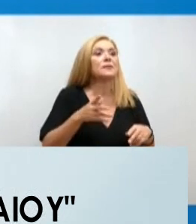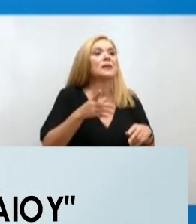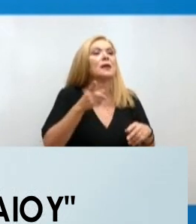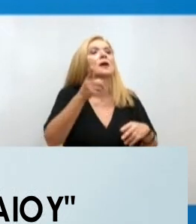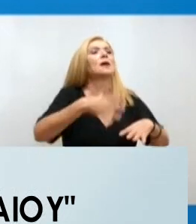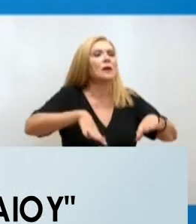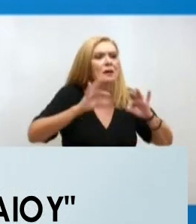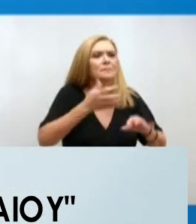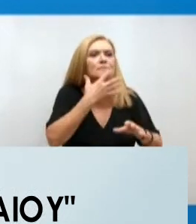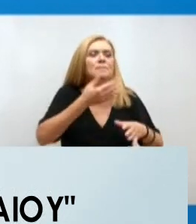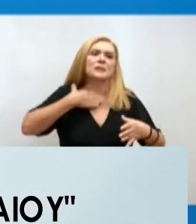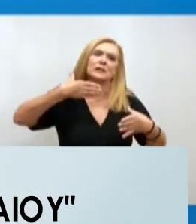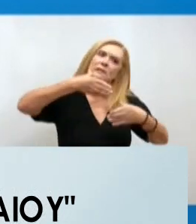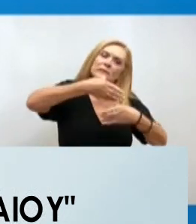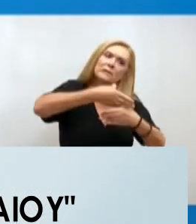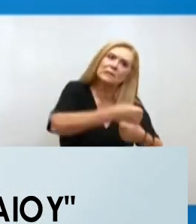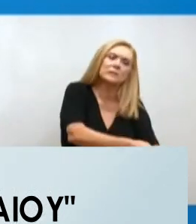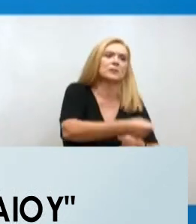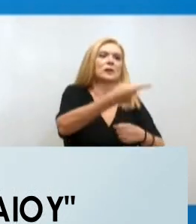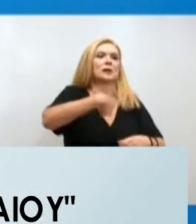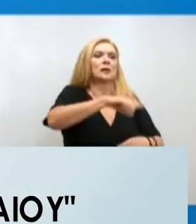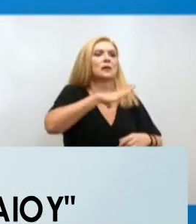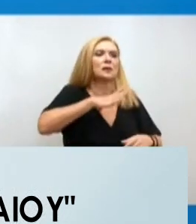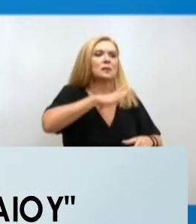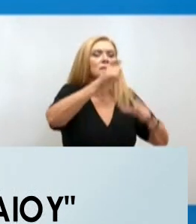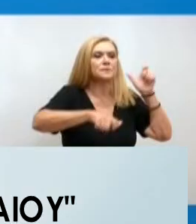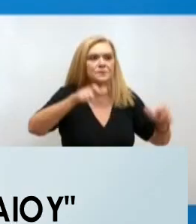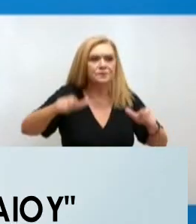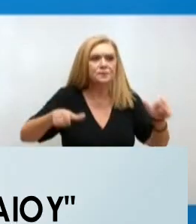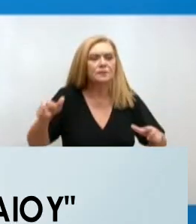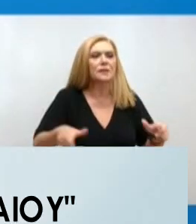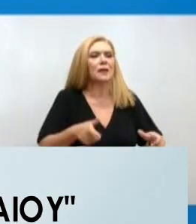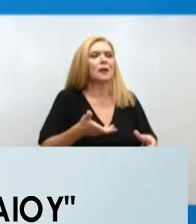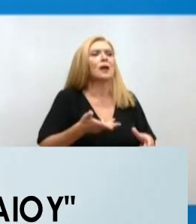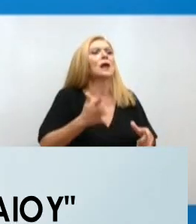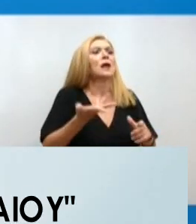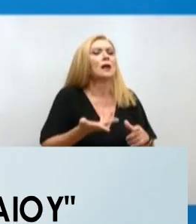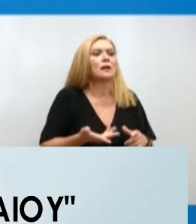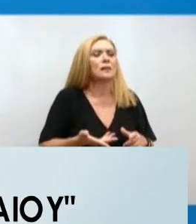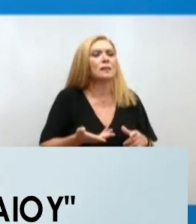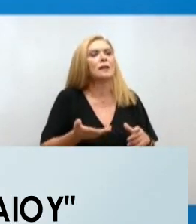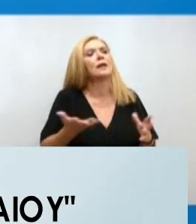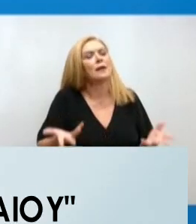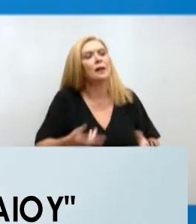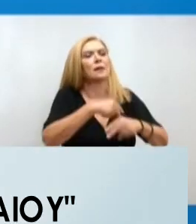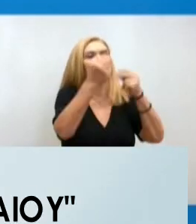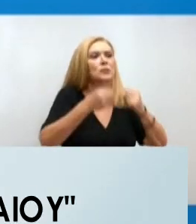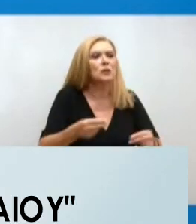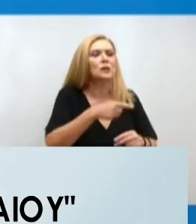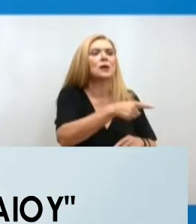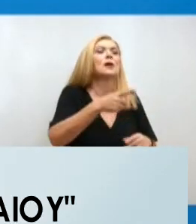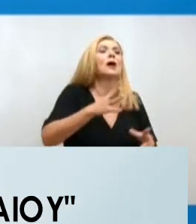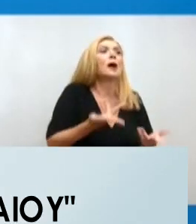μέγενη θηλιά γύρω από το λαιμό των όποιων παραγωγών, των όποιων Ελλήνων. Από τη μία τα εσωτερικά ζητήματα και εκείνα